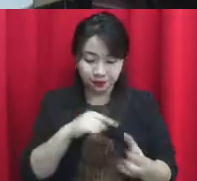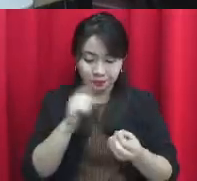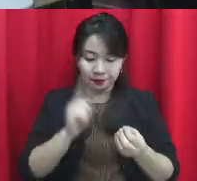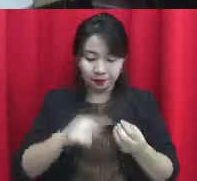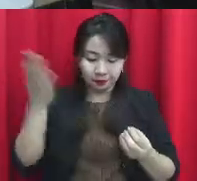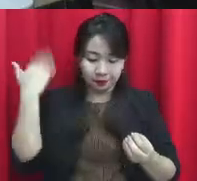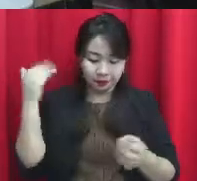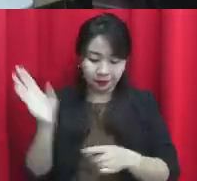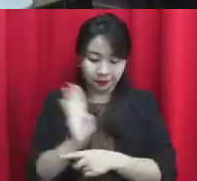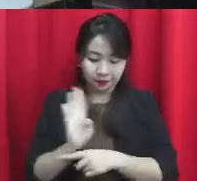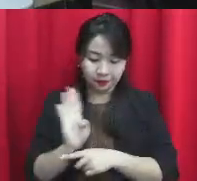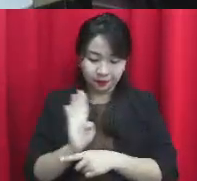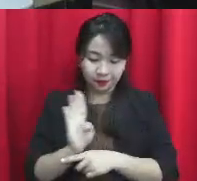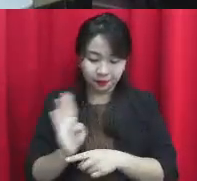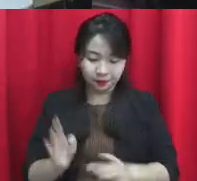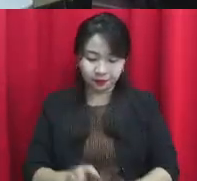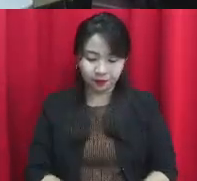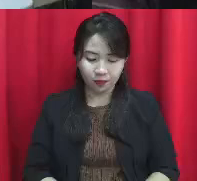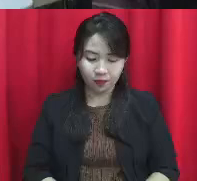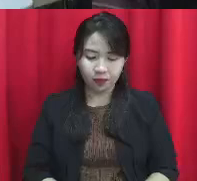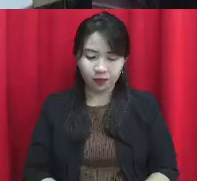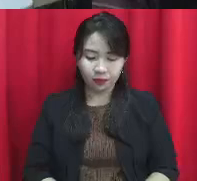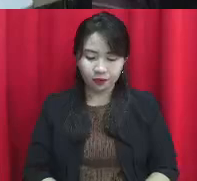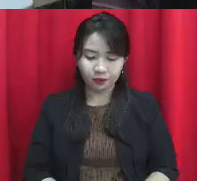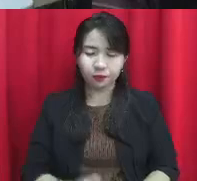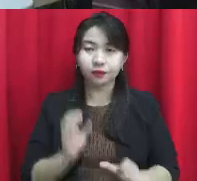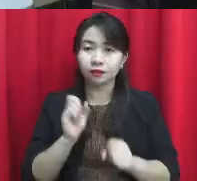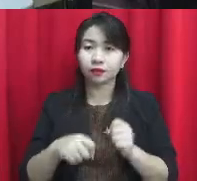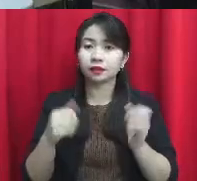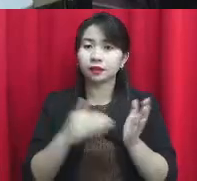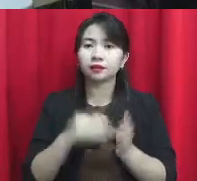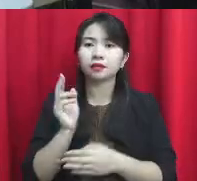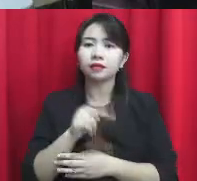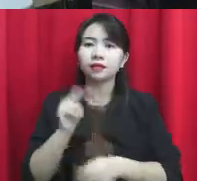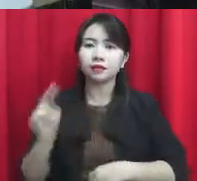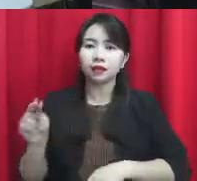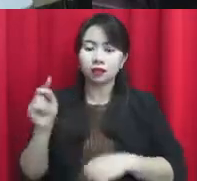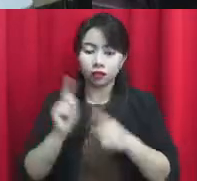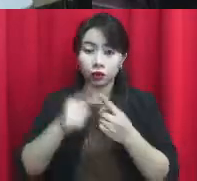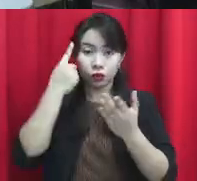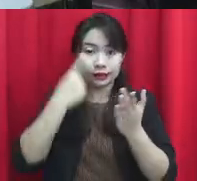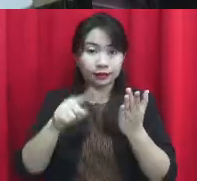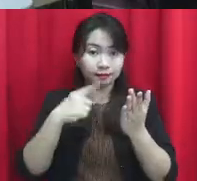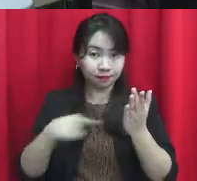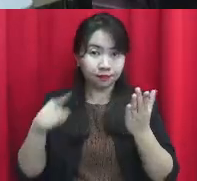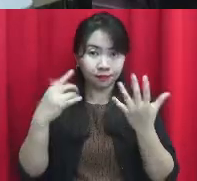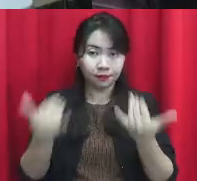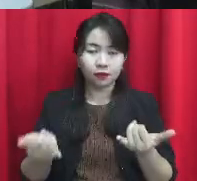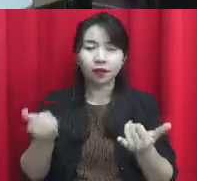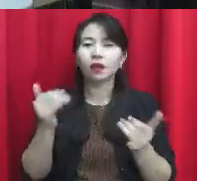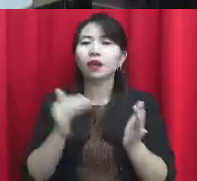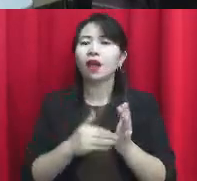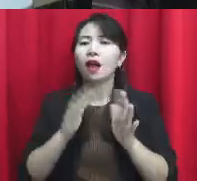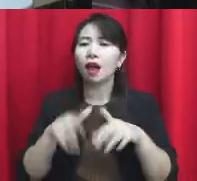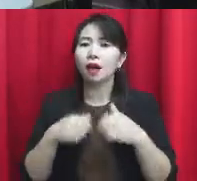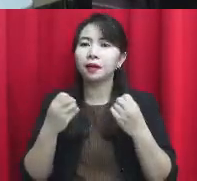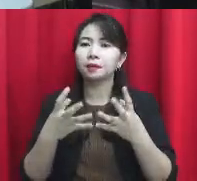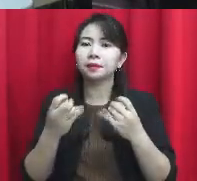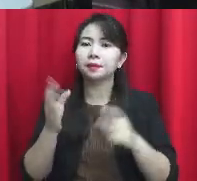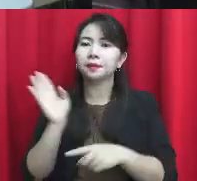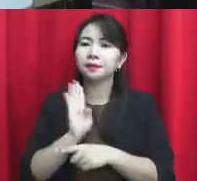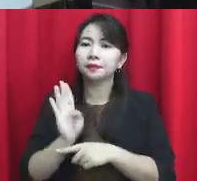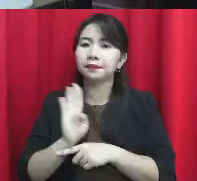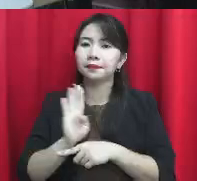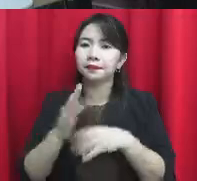balatan Kaya nga po kailangan ma-follow up talaga ng maigi Alam niyo po kung bakit ilang baligatan na po nakalipas Pero ito